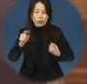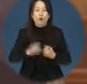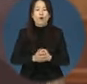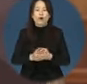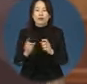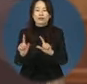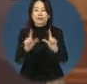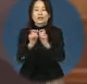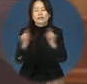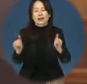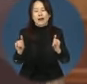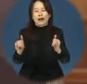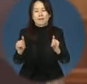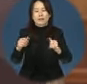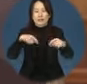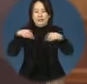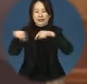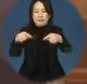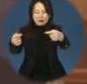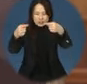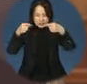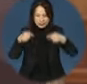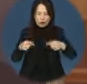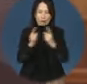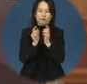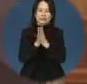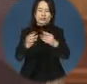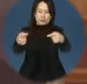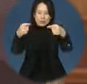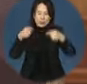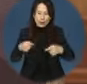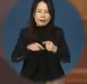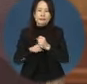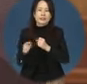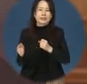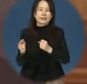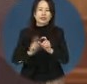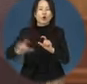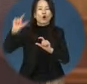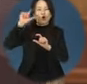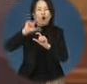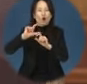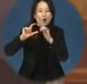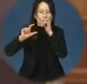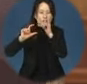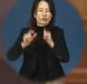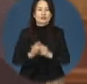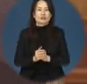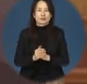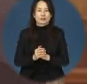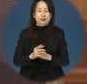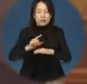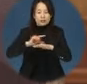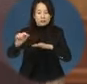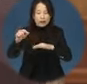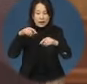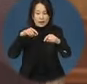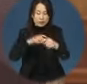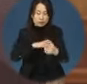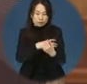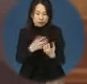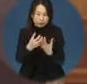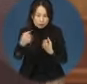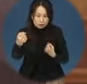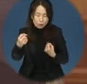참여해 서자 박씨 그것은 예 참여해 에서 지방 재정에 대해서 역할도 하고 좀더 지방 재정이